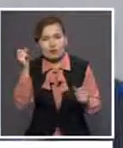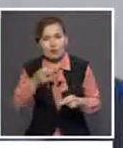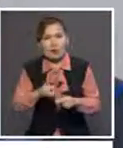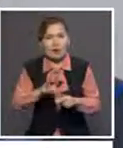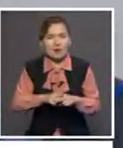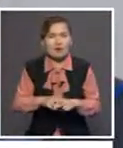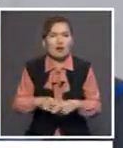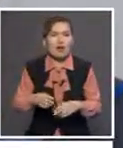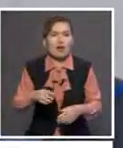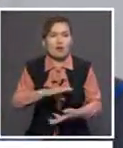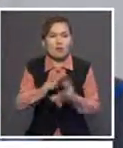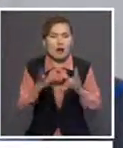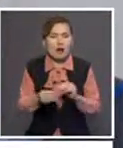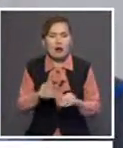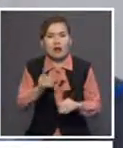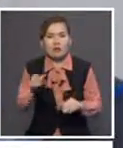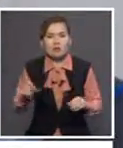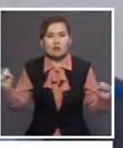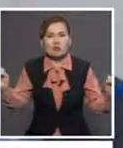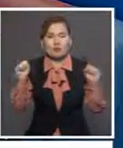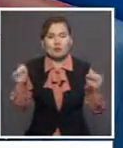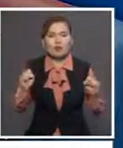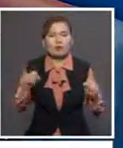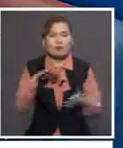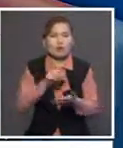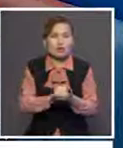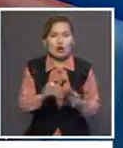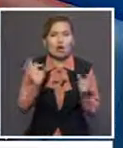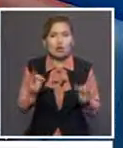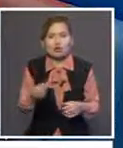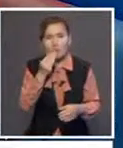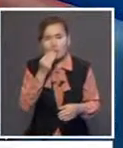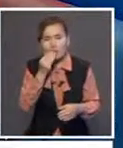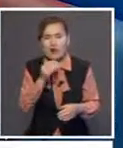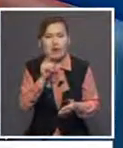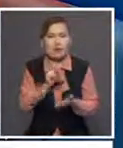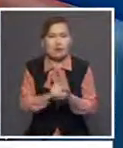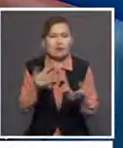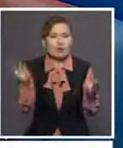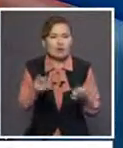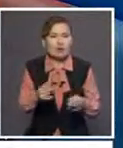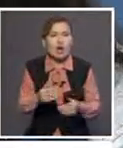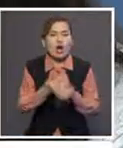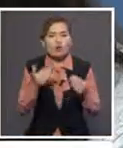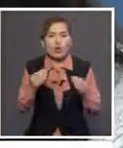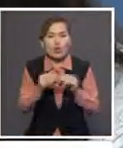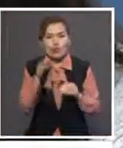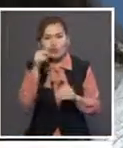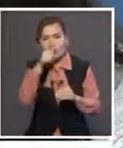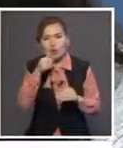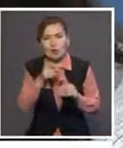Сондай-ақ азаматтардың спортпен шұғылданып, дұрыс тамақтануға көңіл бөлулері денсаулықты сақтауға үлкен үлес болмақ. Соңғы 10